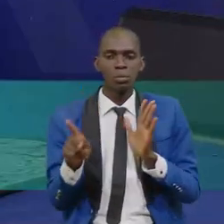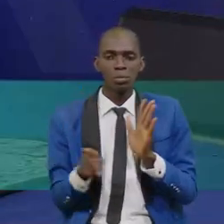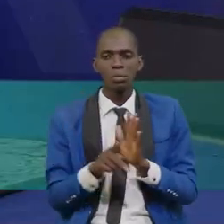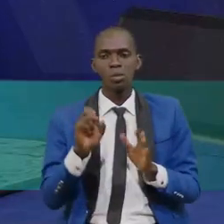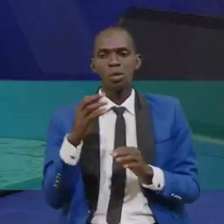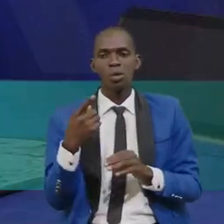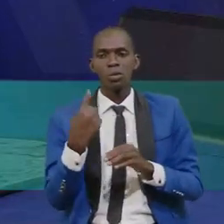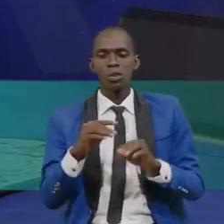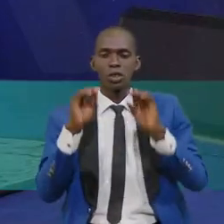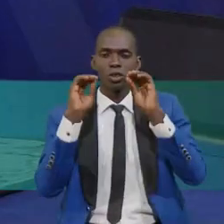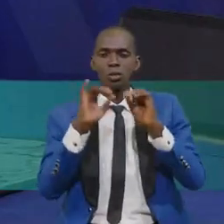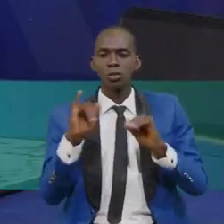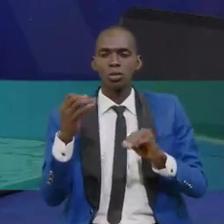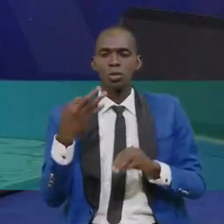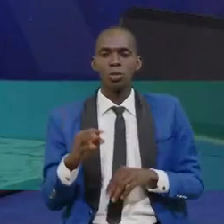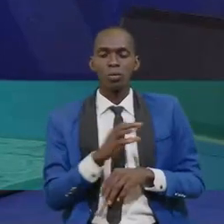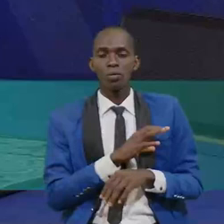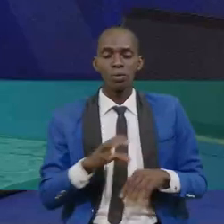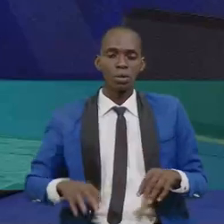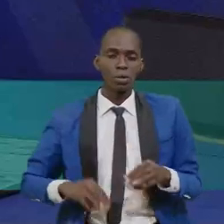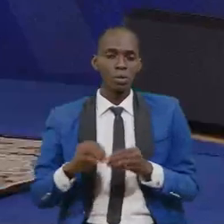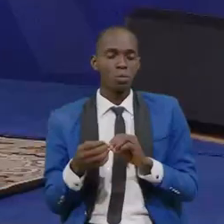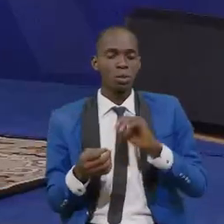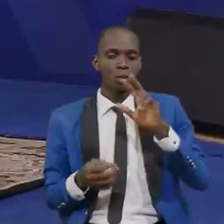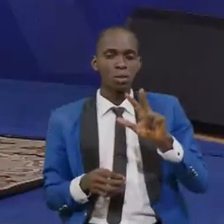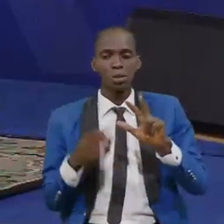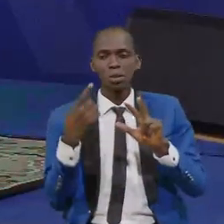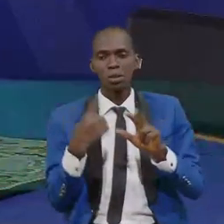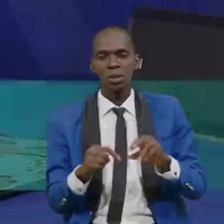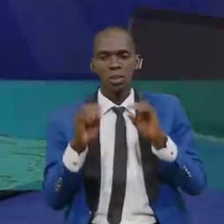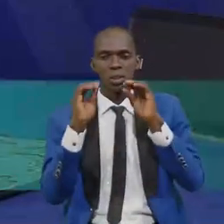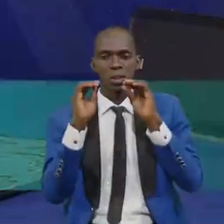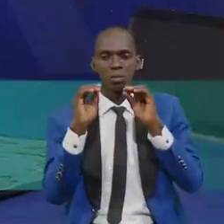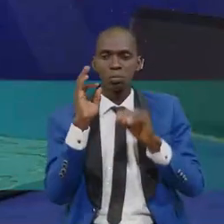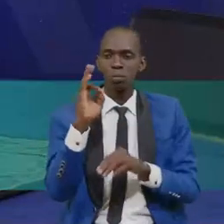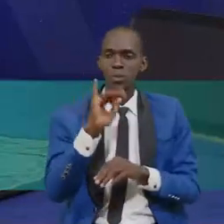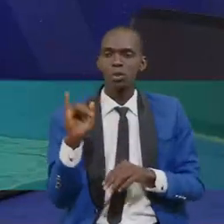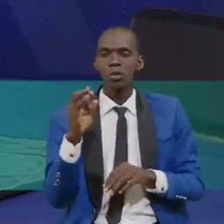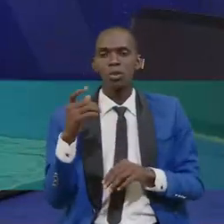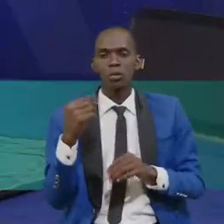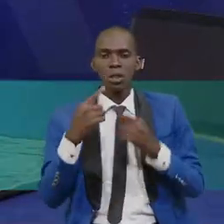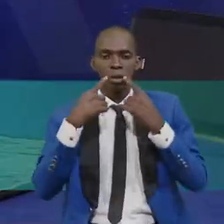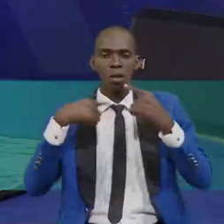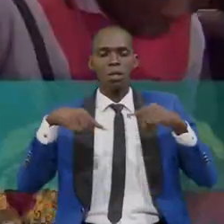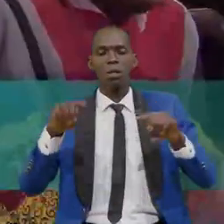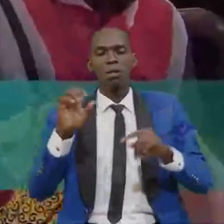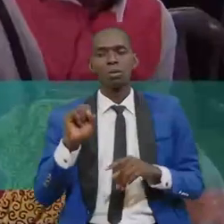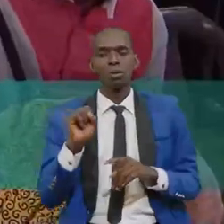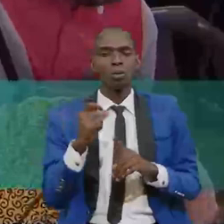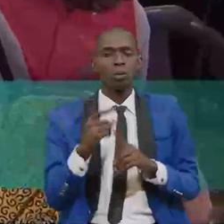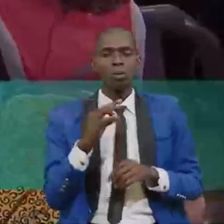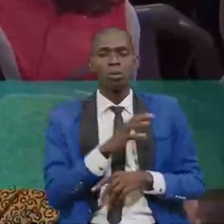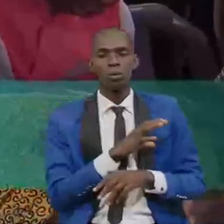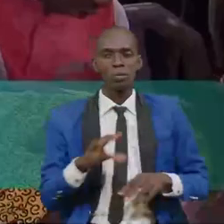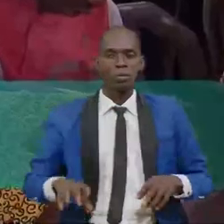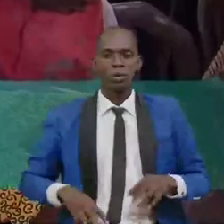Christ. Et troisièmement, la prédication des déclarations de Christ. Voyons le premier